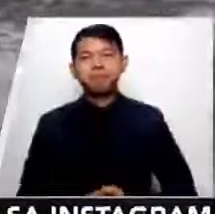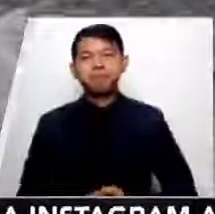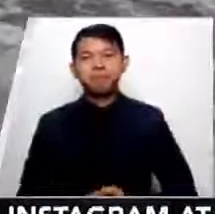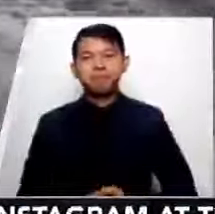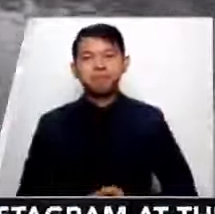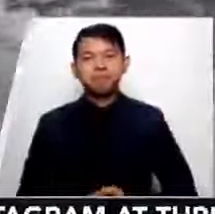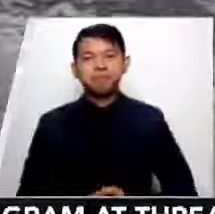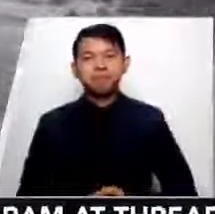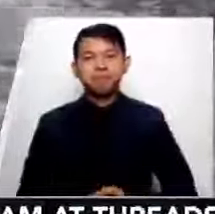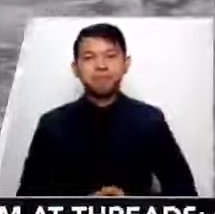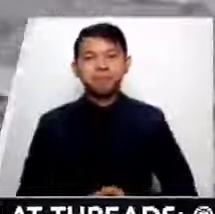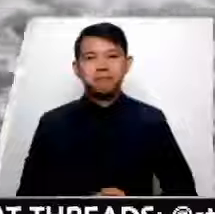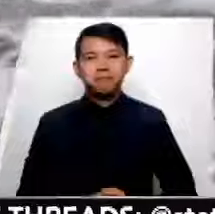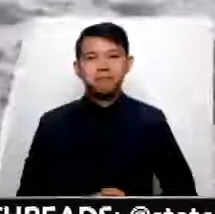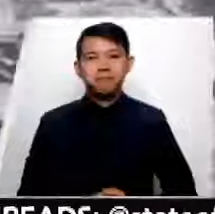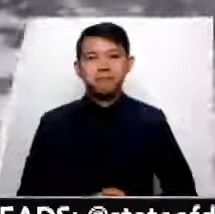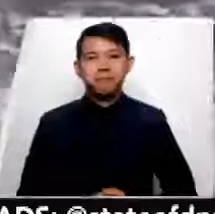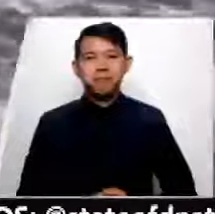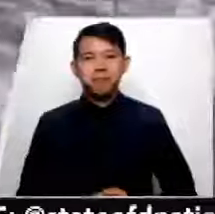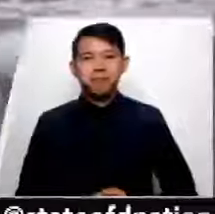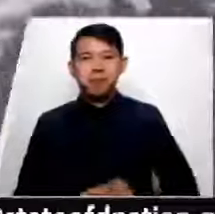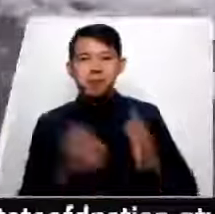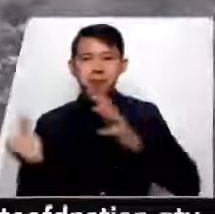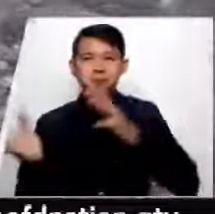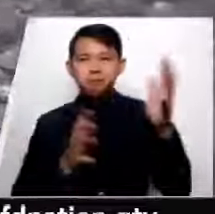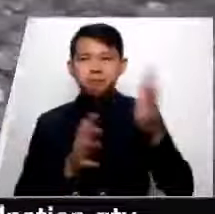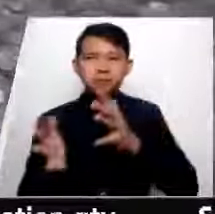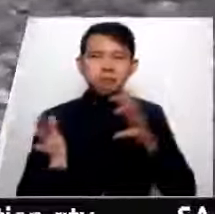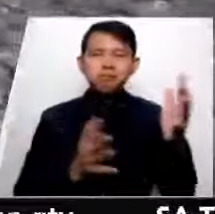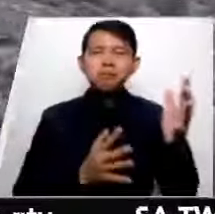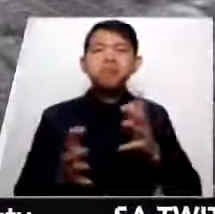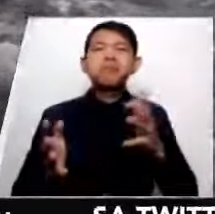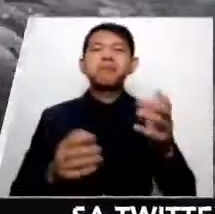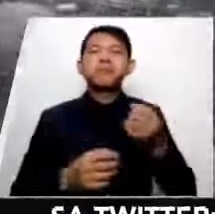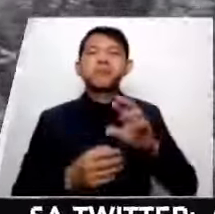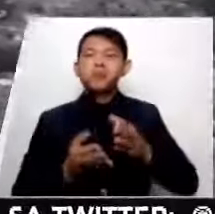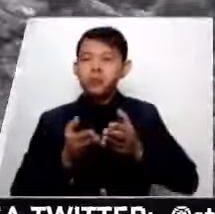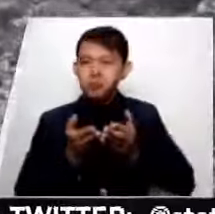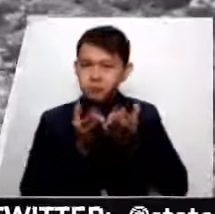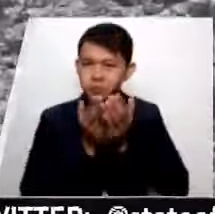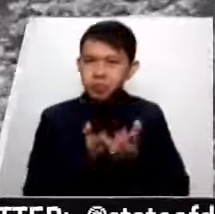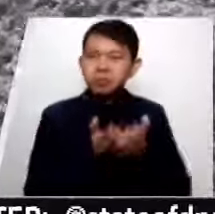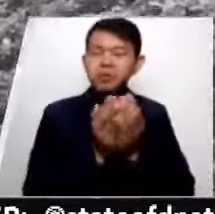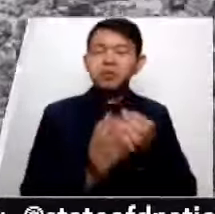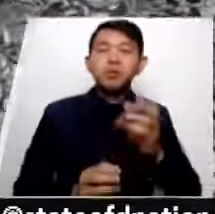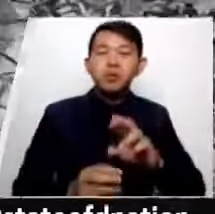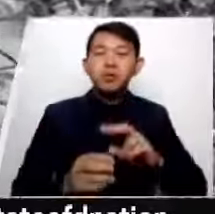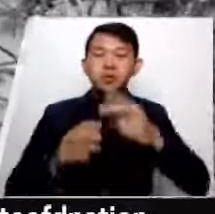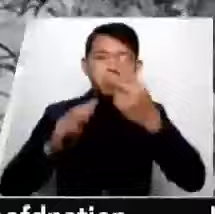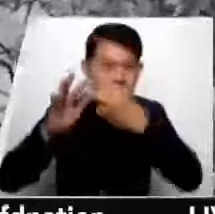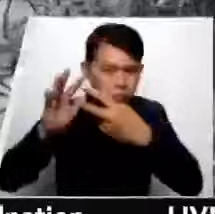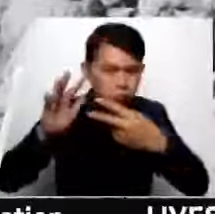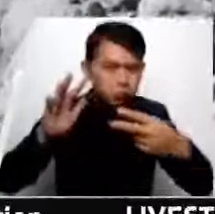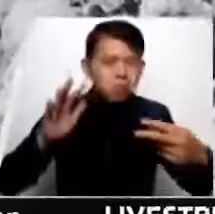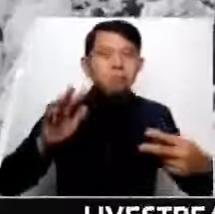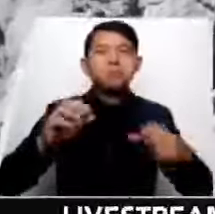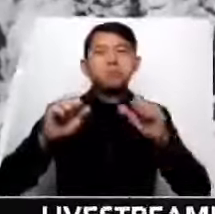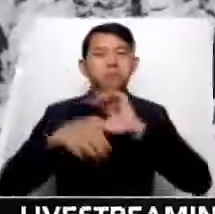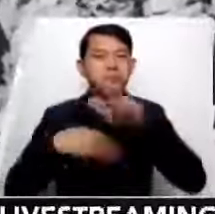Magpatangay sa hangin, magpalutang-lutang sa tubig o sumisid sa karagatan. Lahat ng yan sa isang lugar